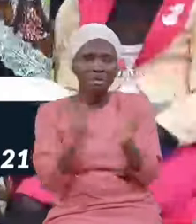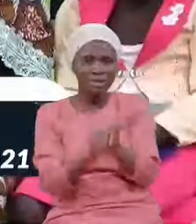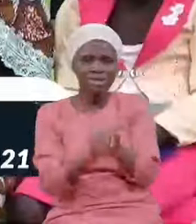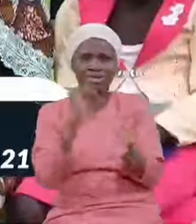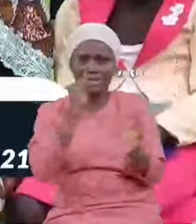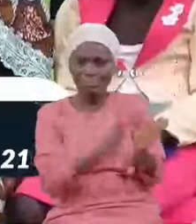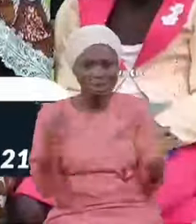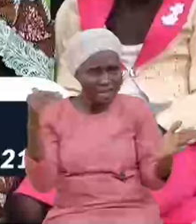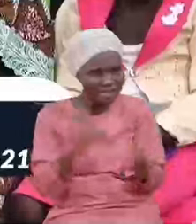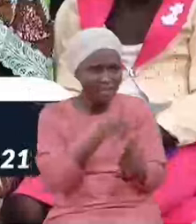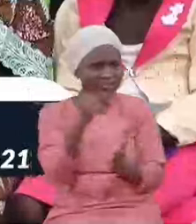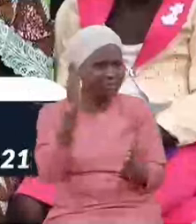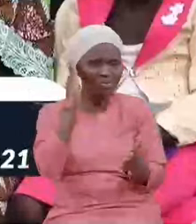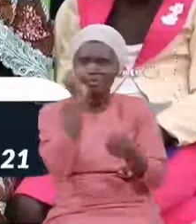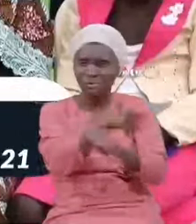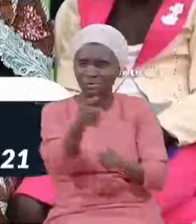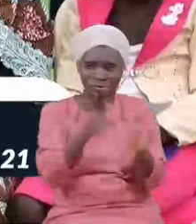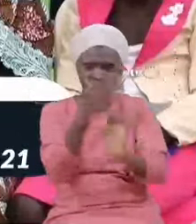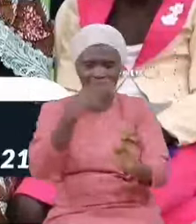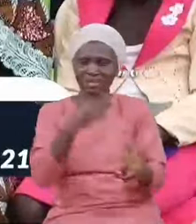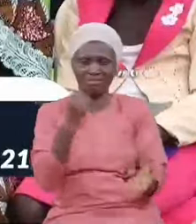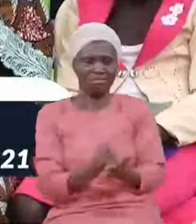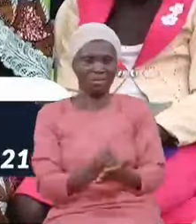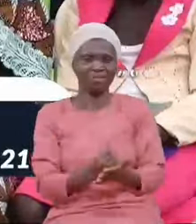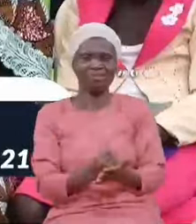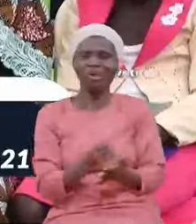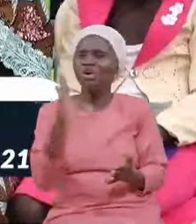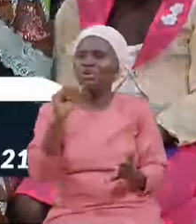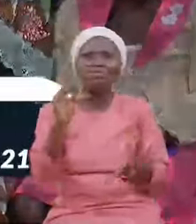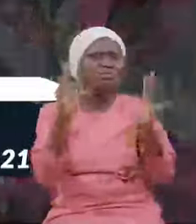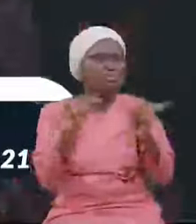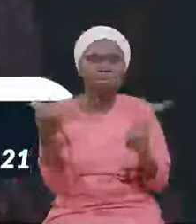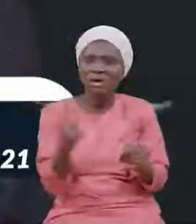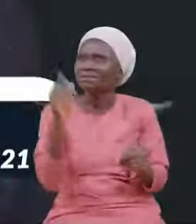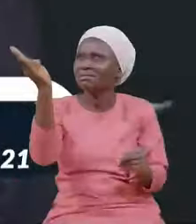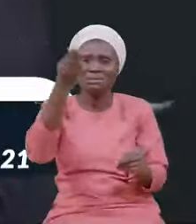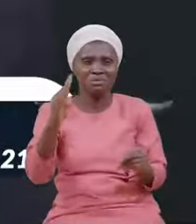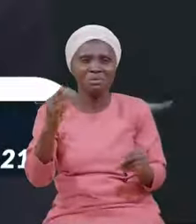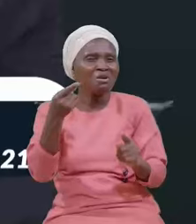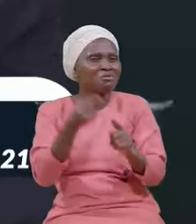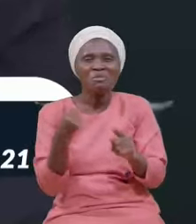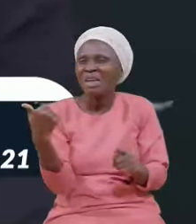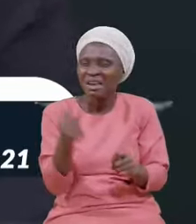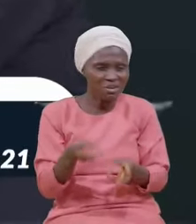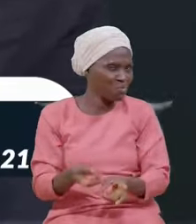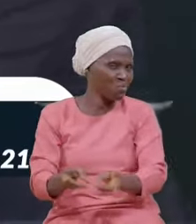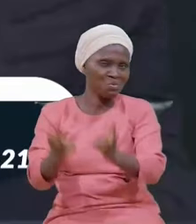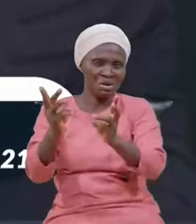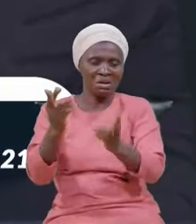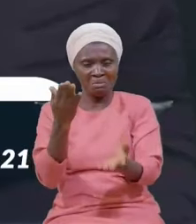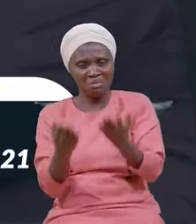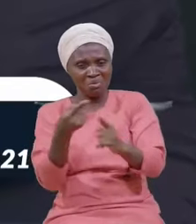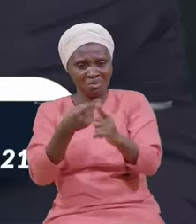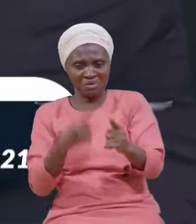effet. Toute âme, de toute direction, depuis le fond de la